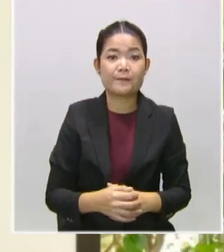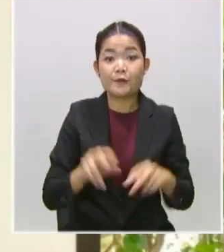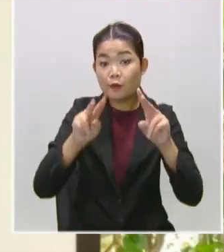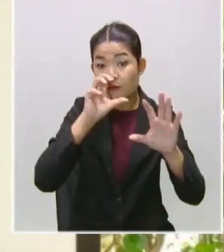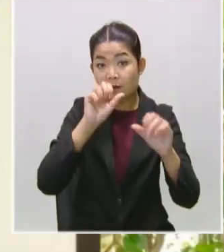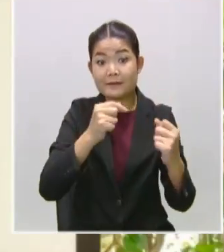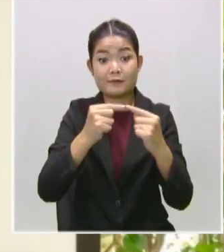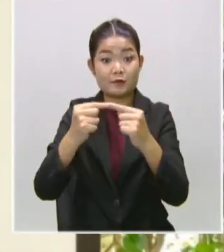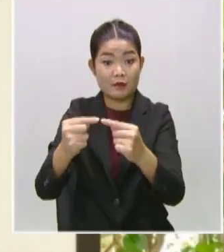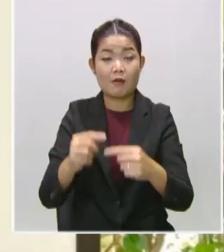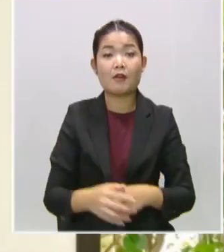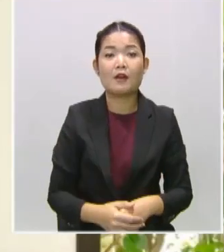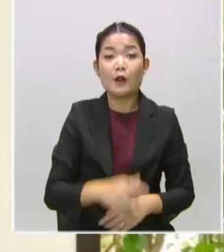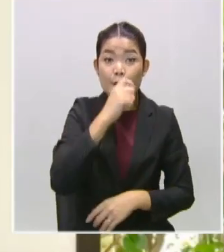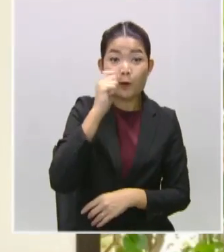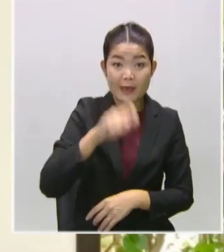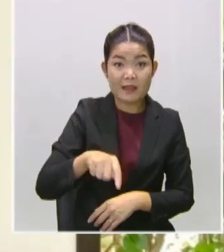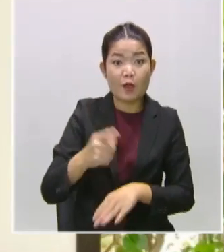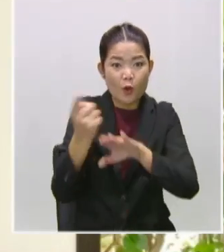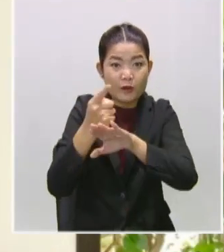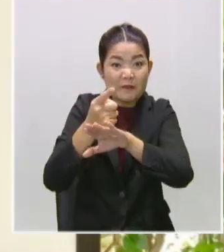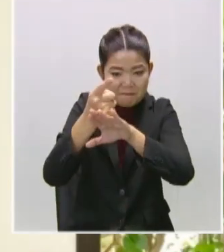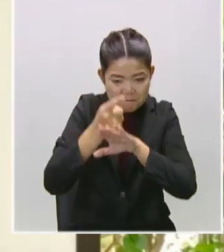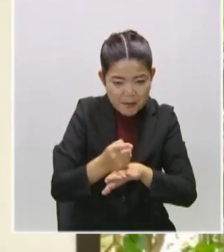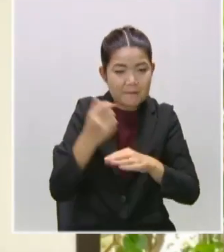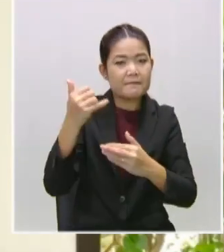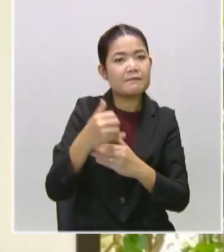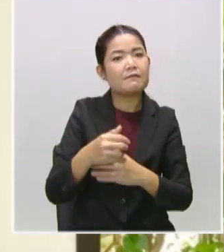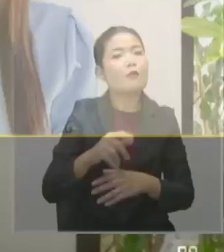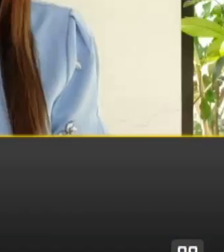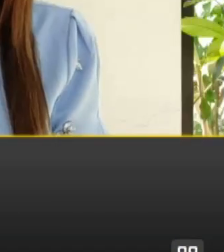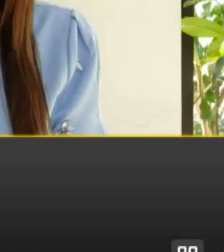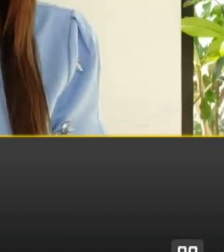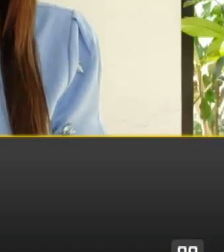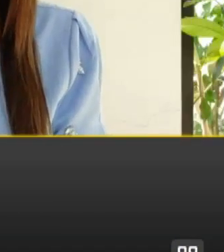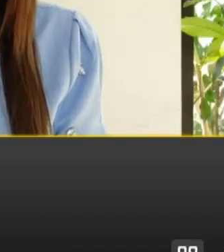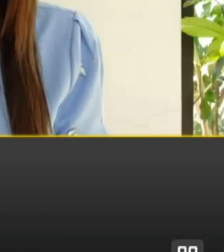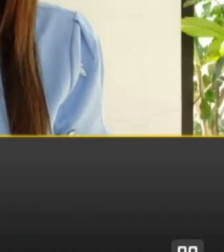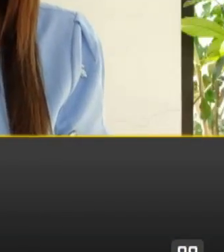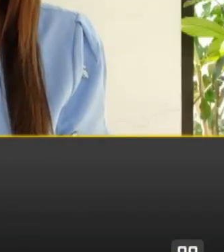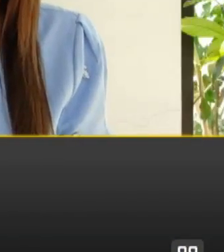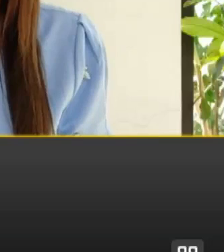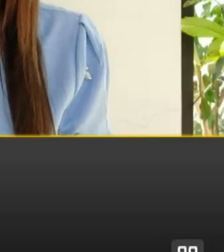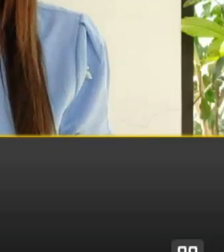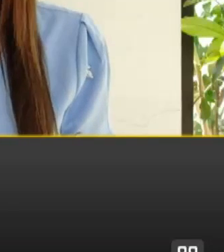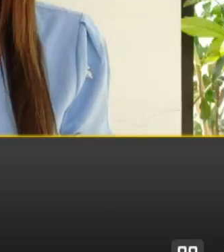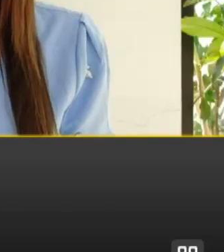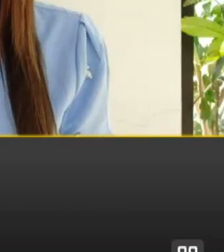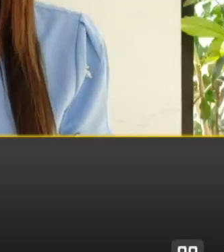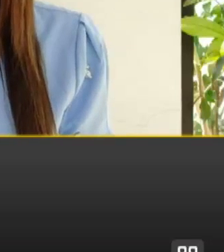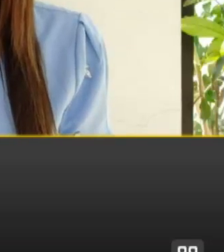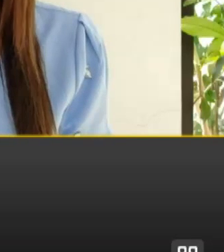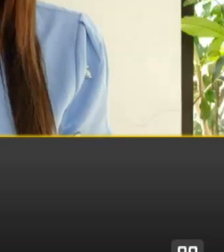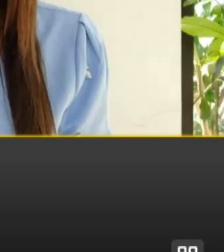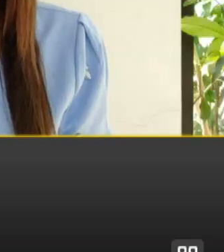ดตามกันต่อไปนะคะว่ายูเครนจะได้รับรถถังหนักจากพันธมิตรตะวันตกเมื่อไหร่และท้ายที่สุดแล้วจะได้รับขีปนาวุธพิสัยไกลแล้วก็เครื่องบินร